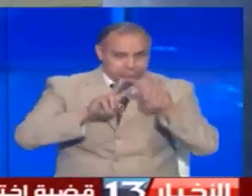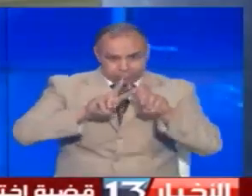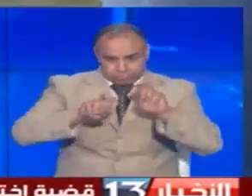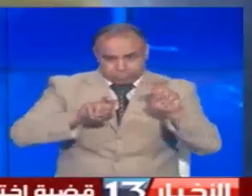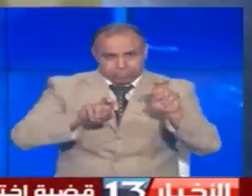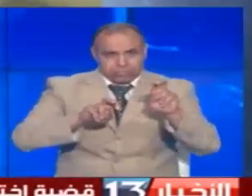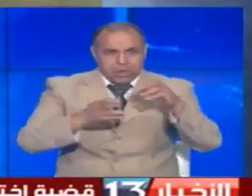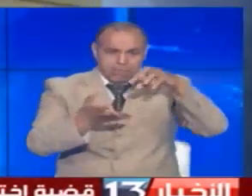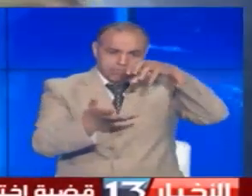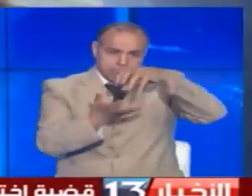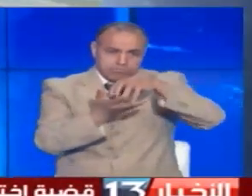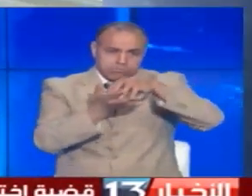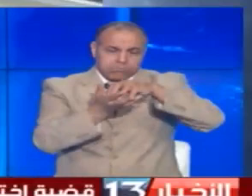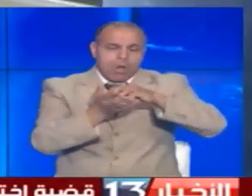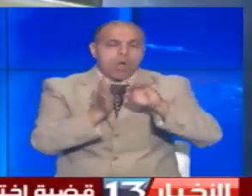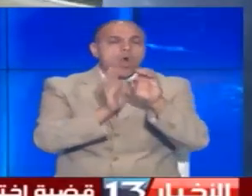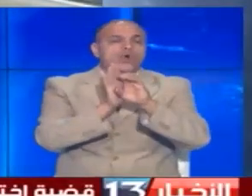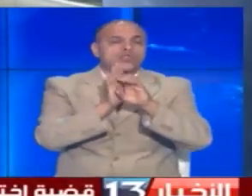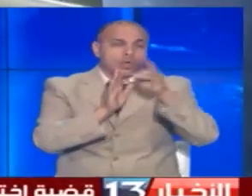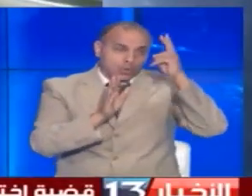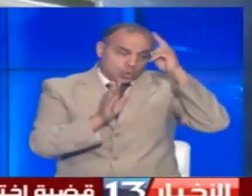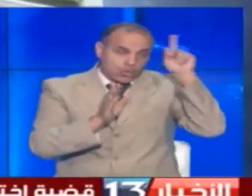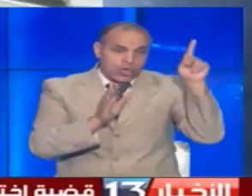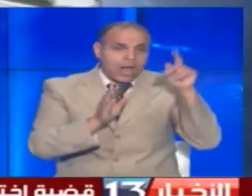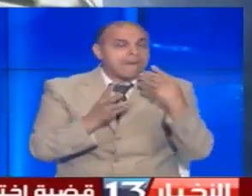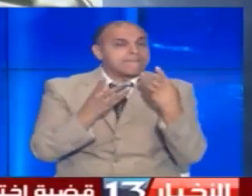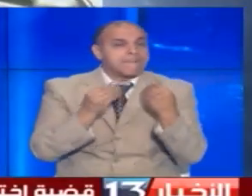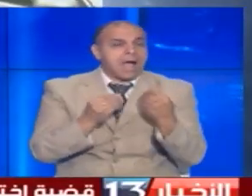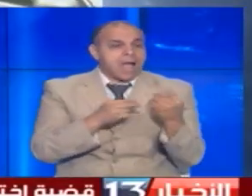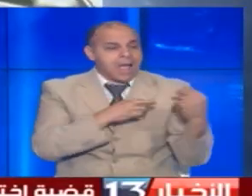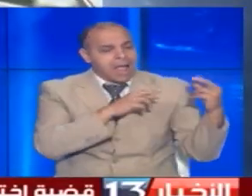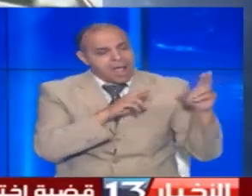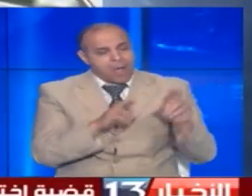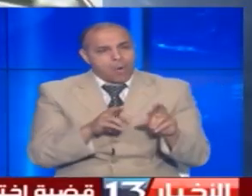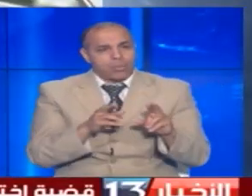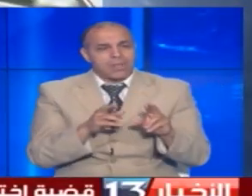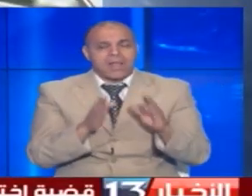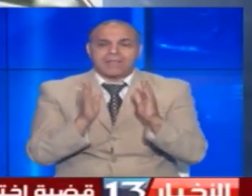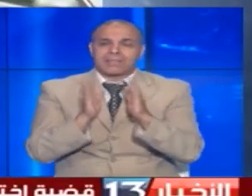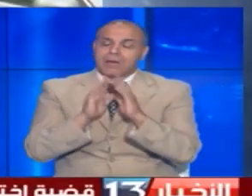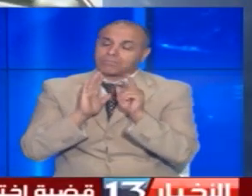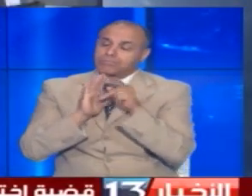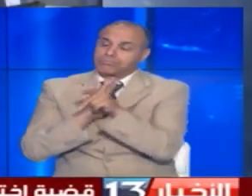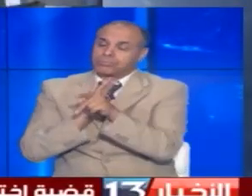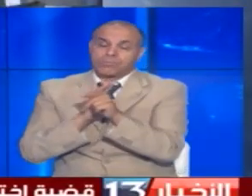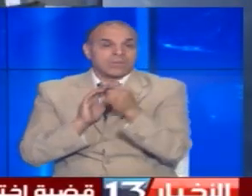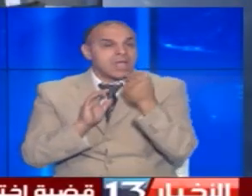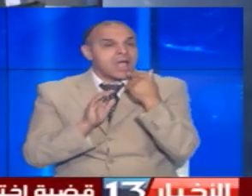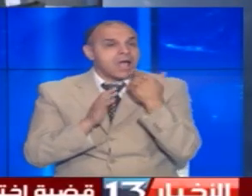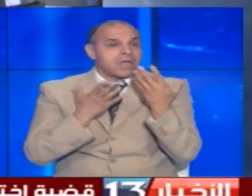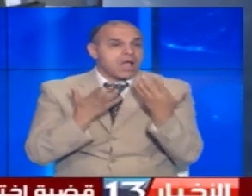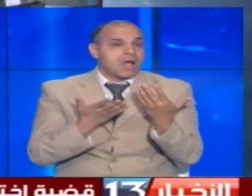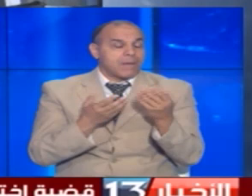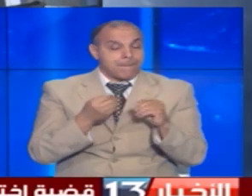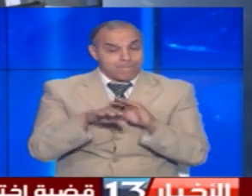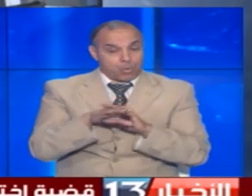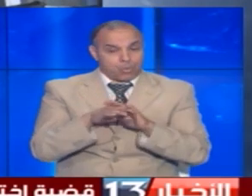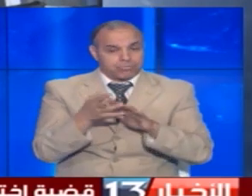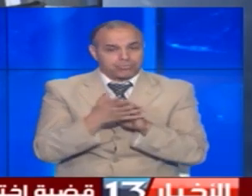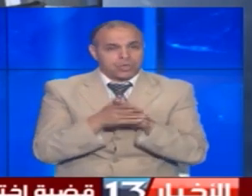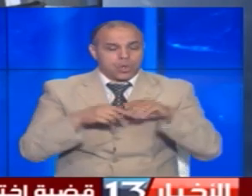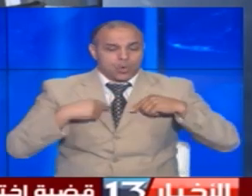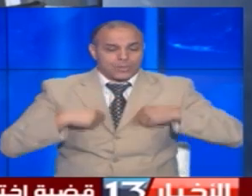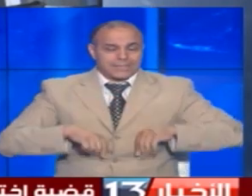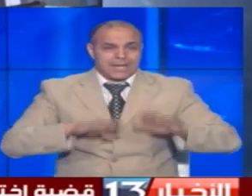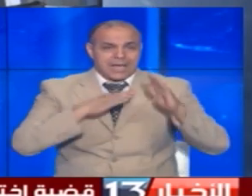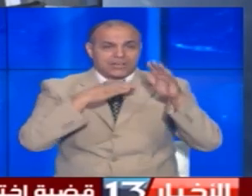تفتيش مقر اقامه القنصل السعودي مع امكانيه العوده الى مبنى القنصليه ومن تداعيات القضيه ذاتها شرع وزير